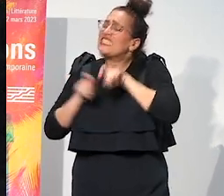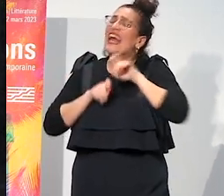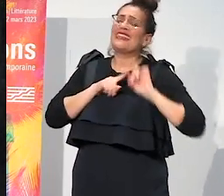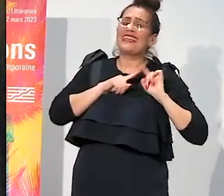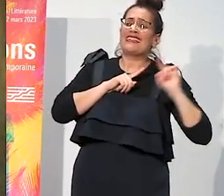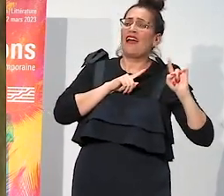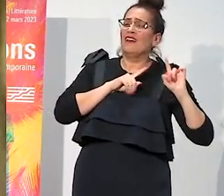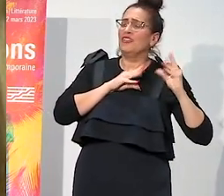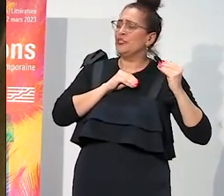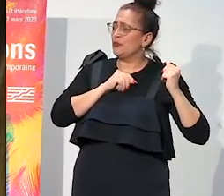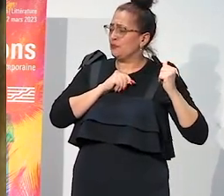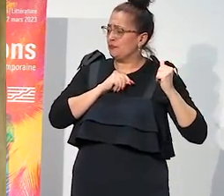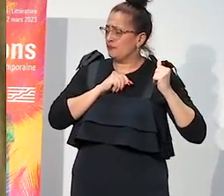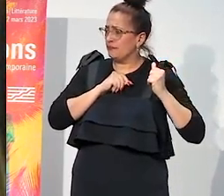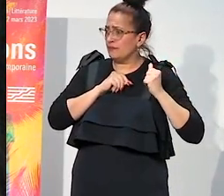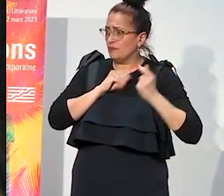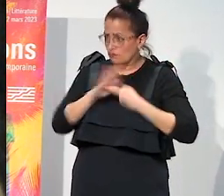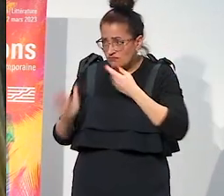Il y a vraiment une différence.